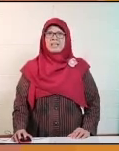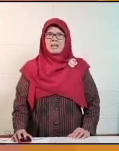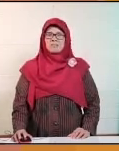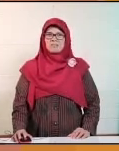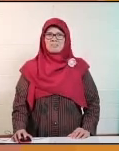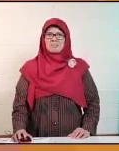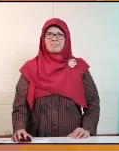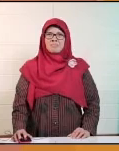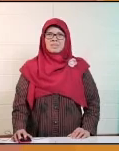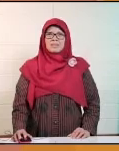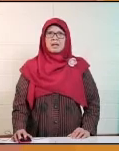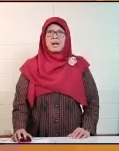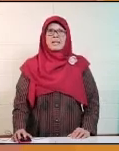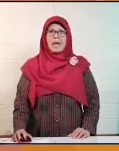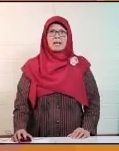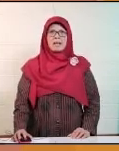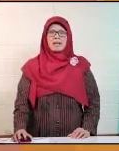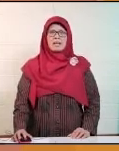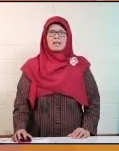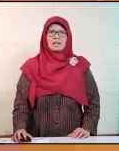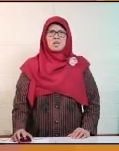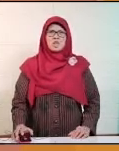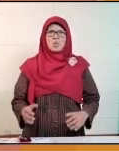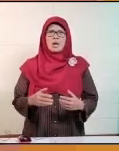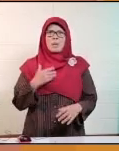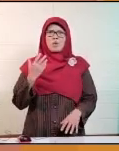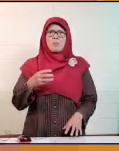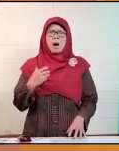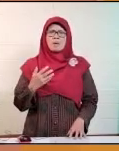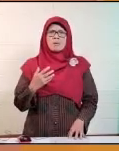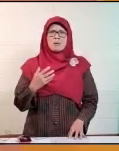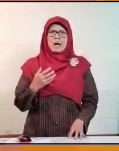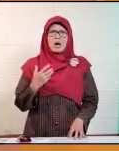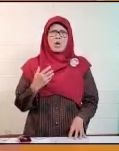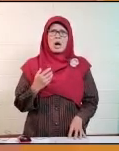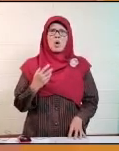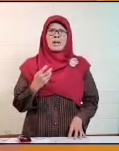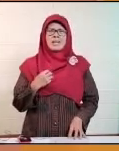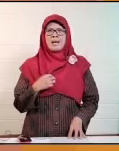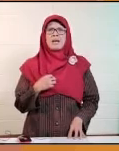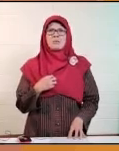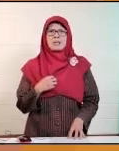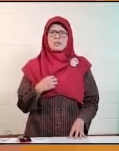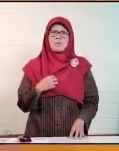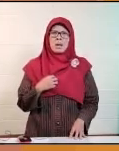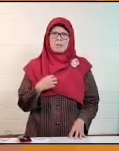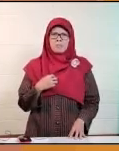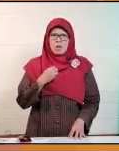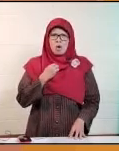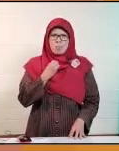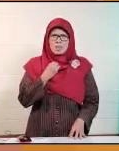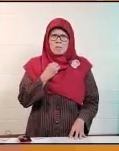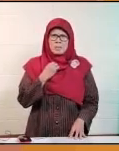fisiknya Hai yang laki-laki suaranya berubah magora goriya kalau orang Jawa